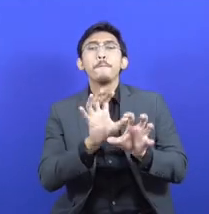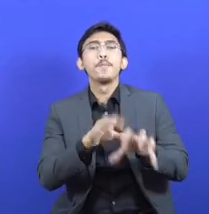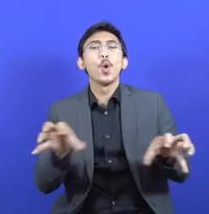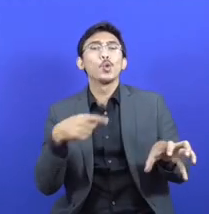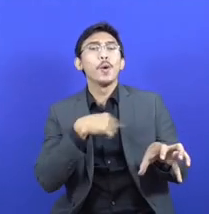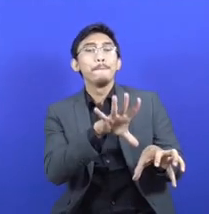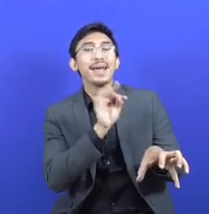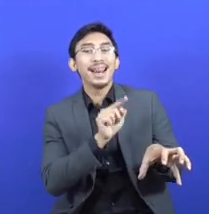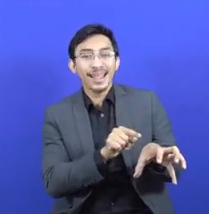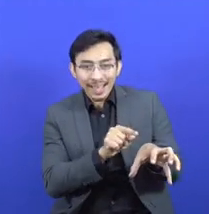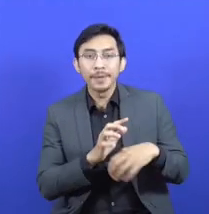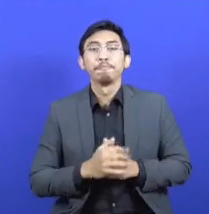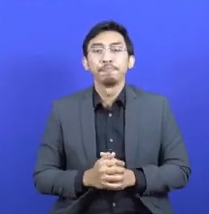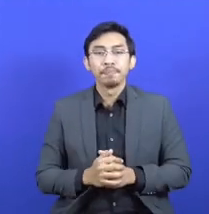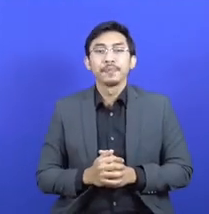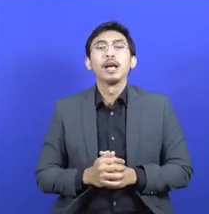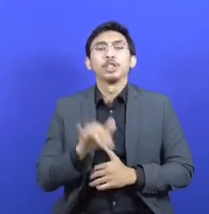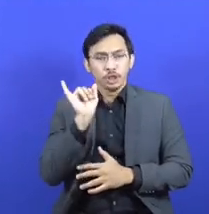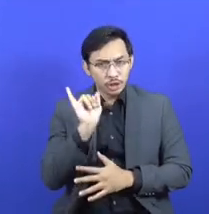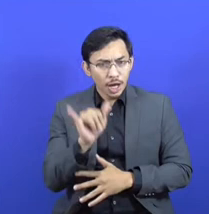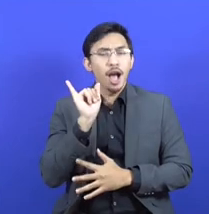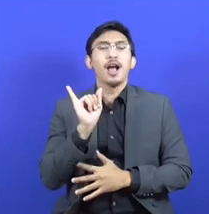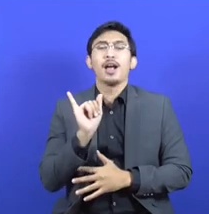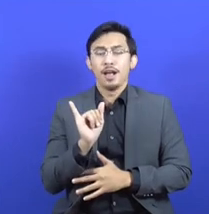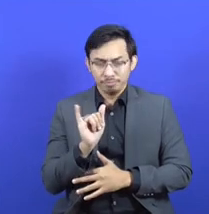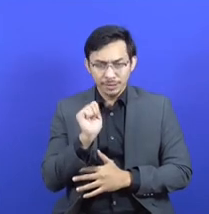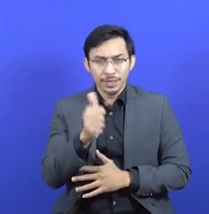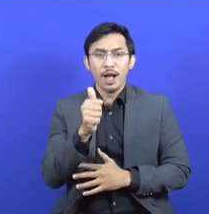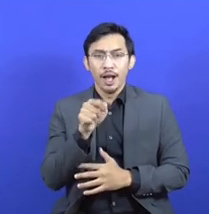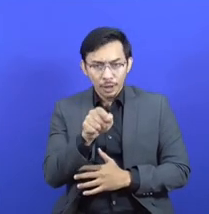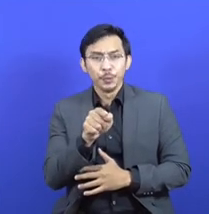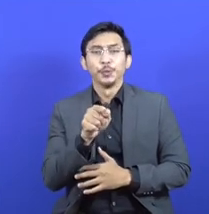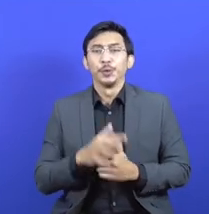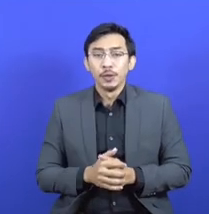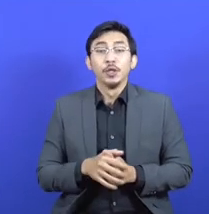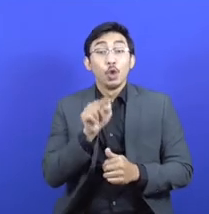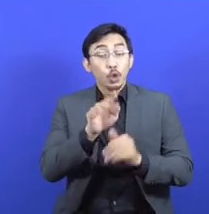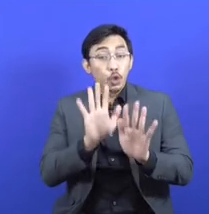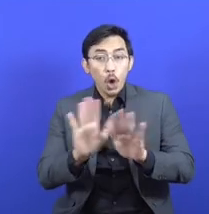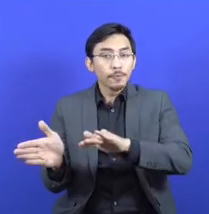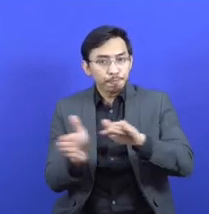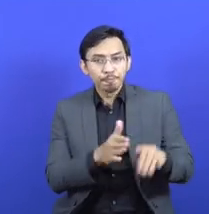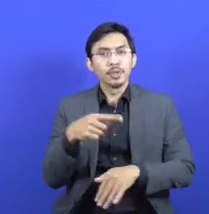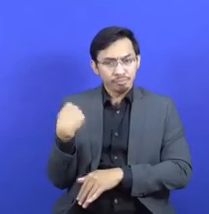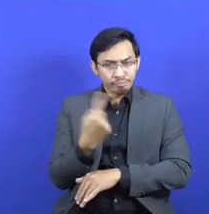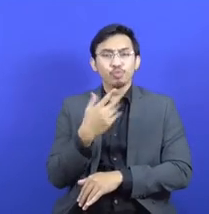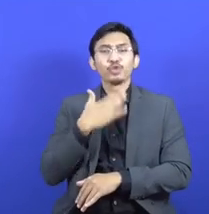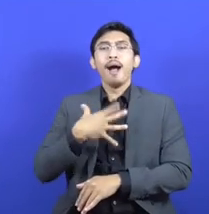juga jujur terkait produk yang akan dibeli. Ya iyalah, bisa aja. Tidak hanya itu, kita juga